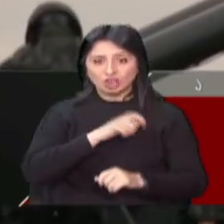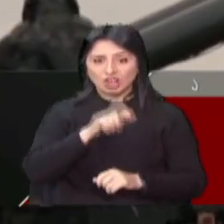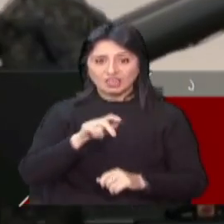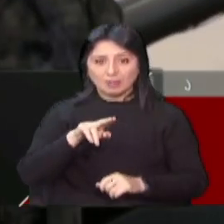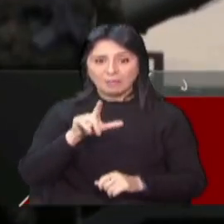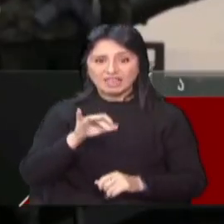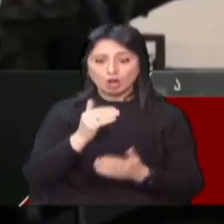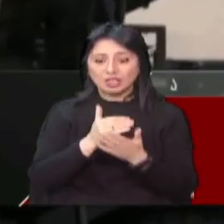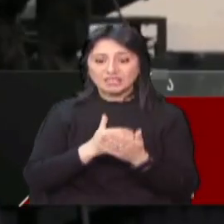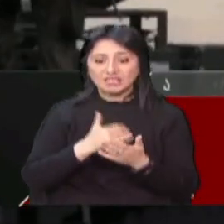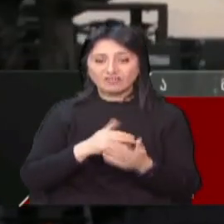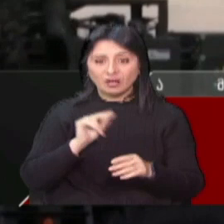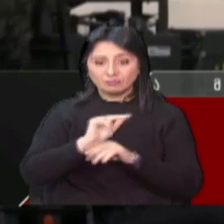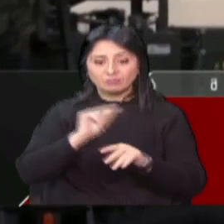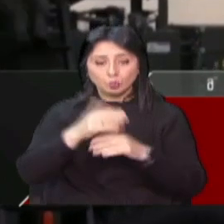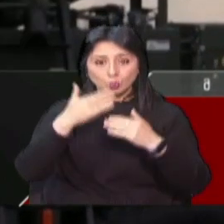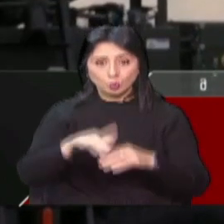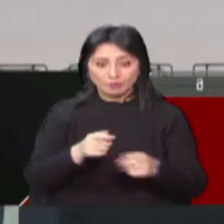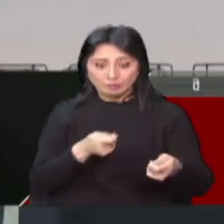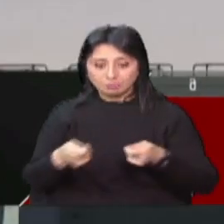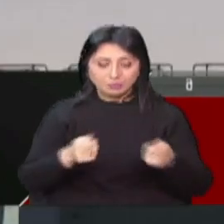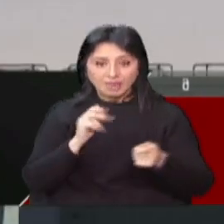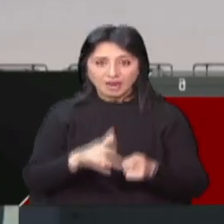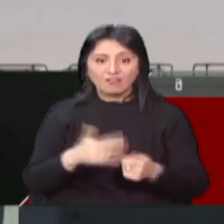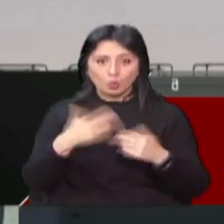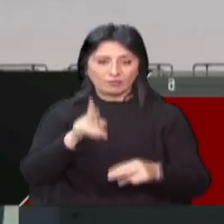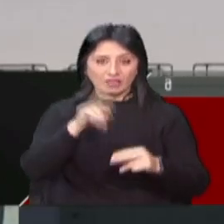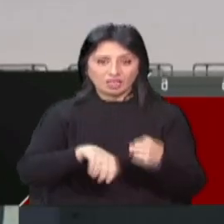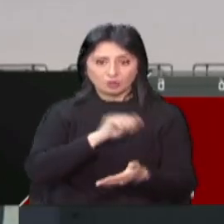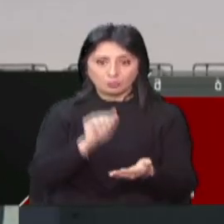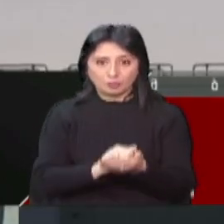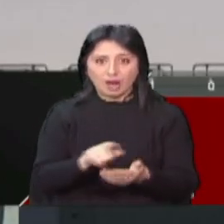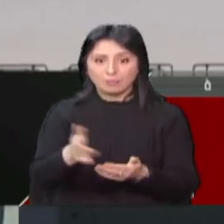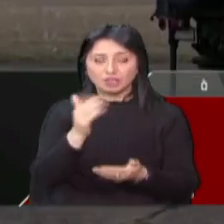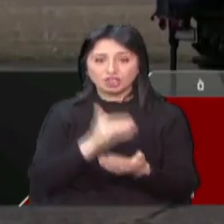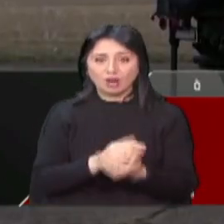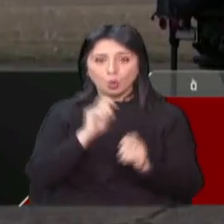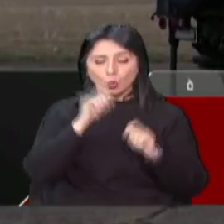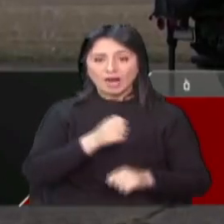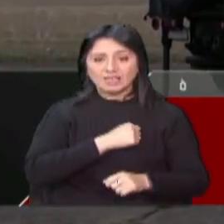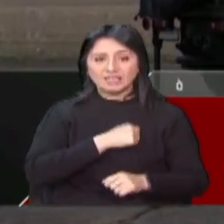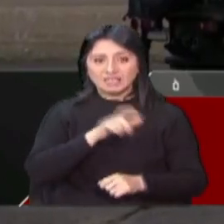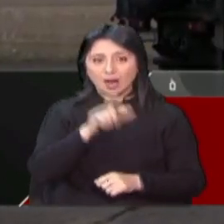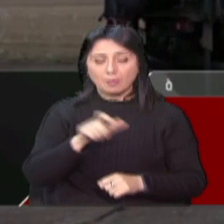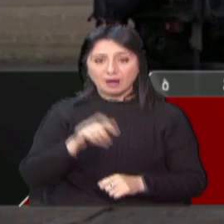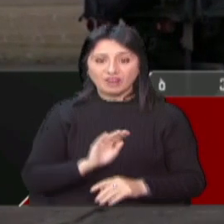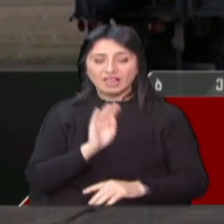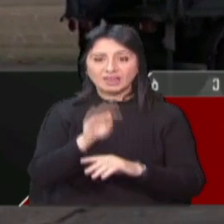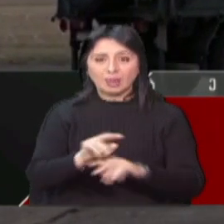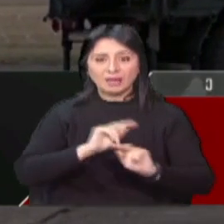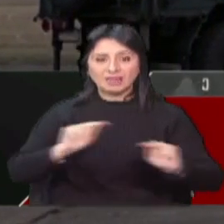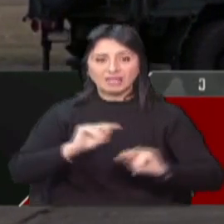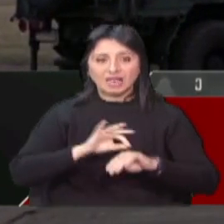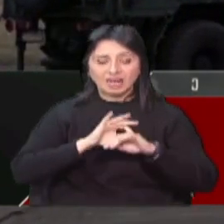jariskatsi patriotis sistemebit operirebis shestavlis kurs uakhloes dghebshi daasrulebs. Amis shemdeg ki ukraineli samkhvedro mosamsakhurebi damatebit